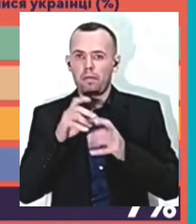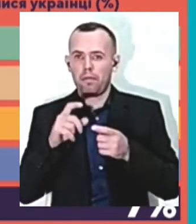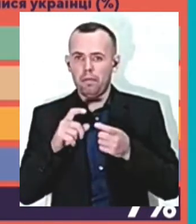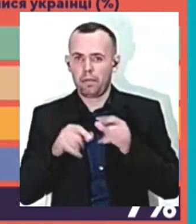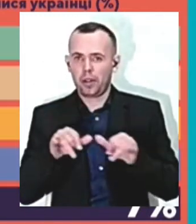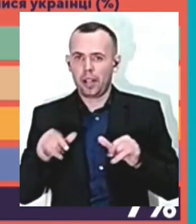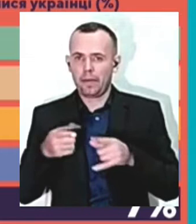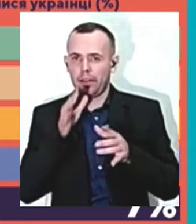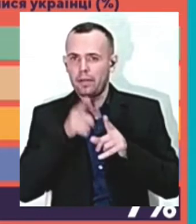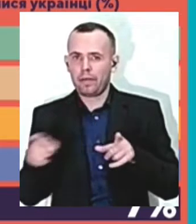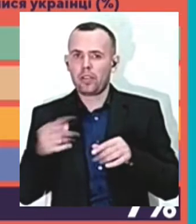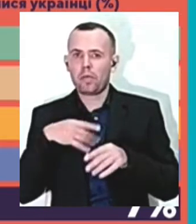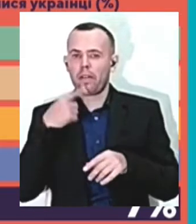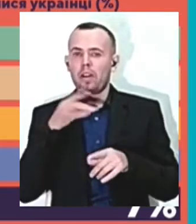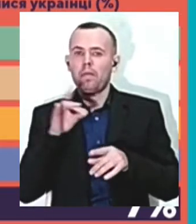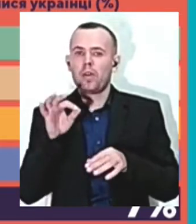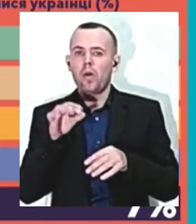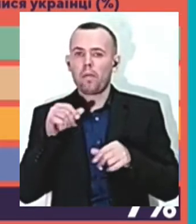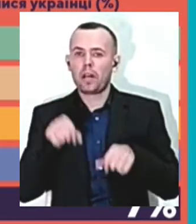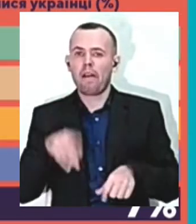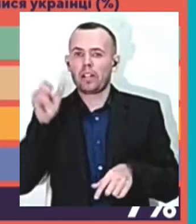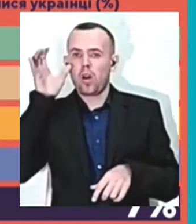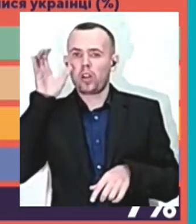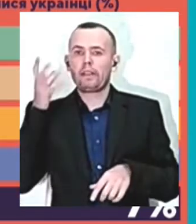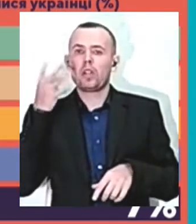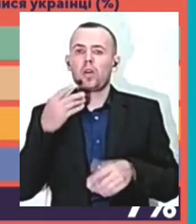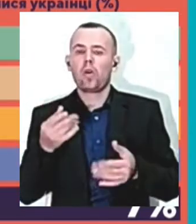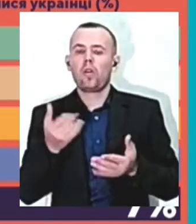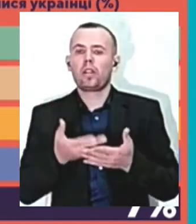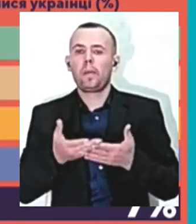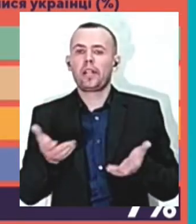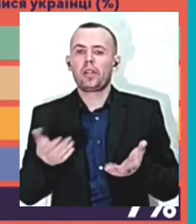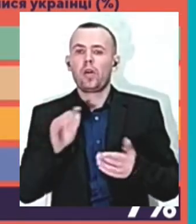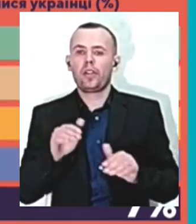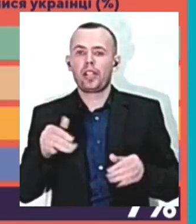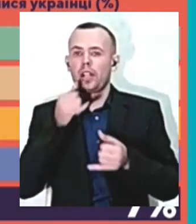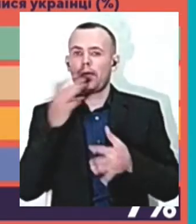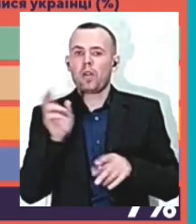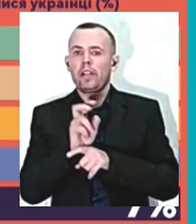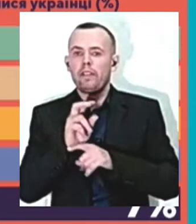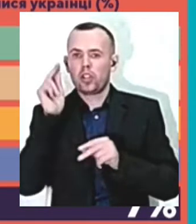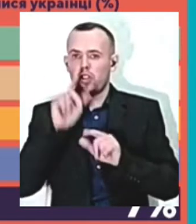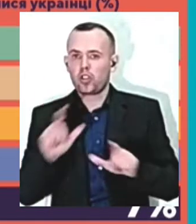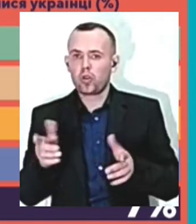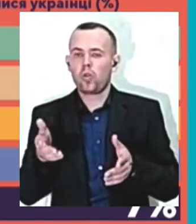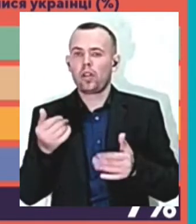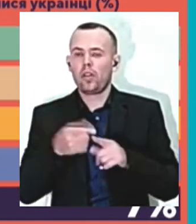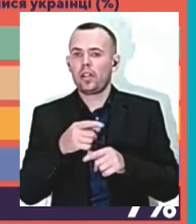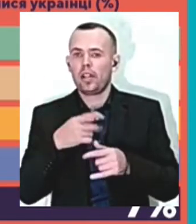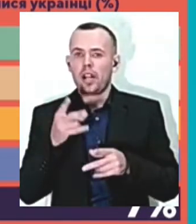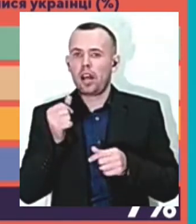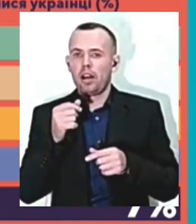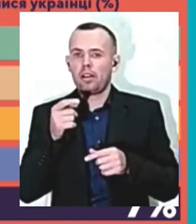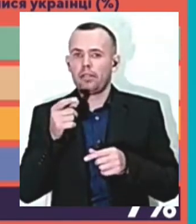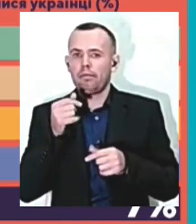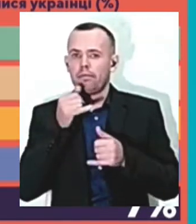про право на освіту, коли, наприклад, діти не могли відвідувати школи, і особливо для незаможніх людей, коли не було